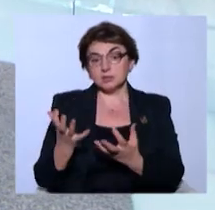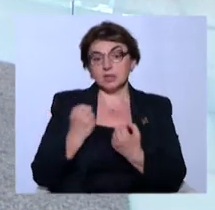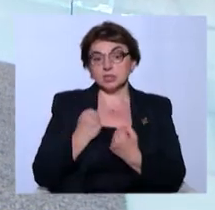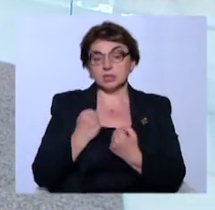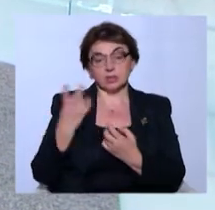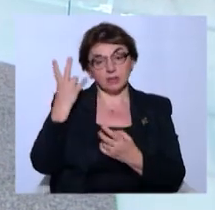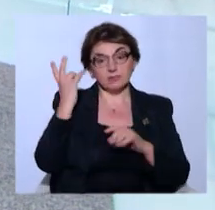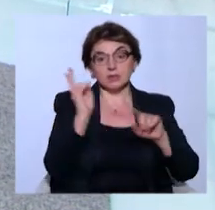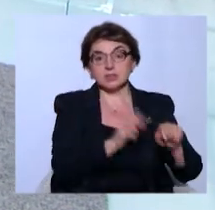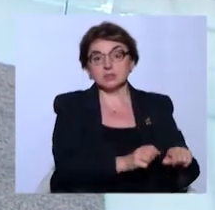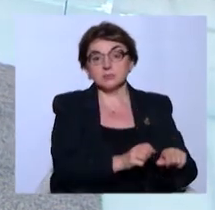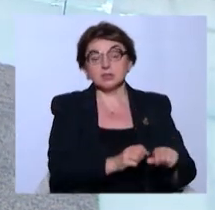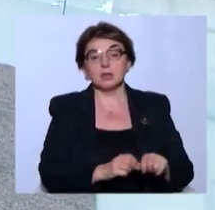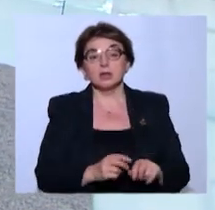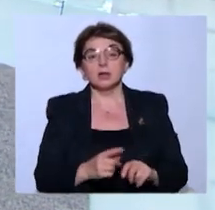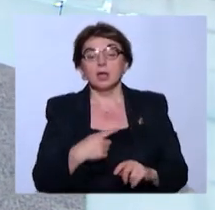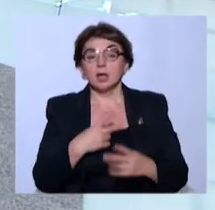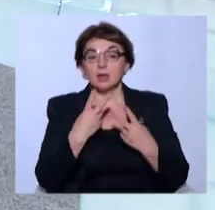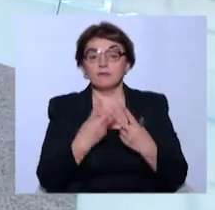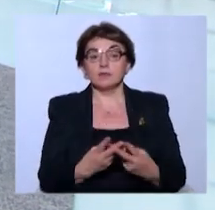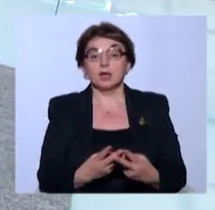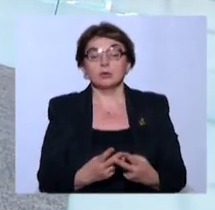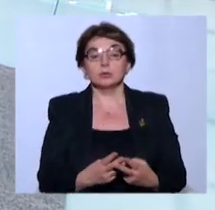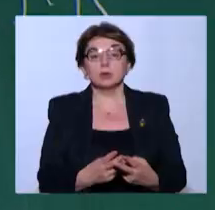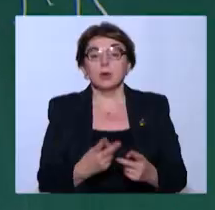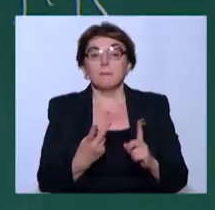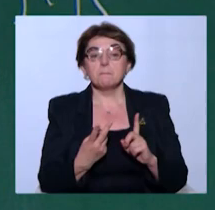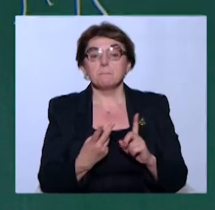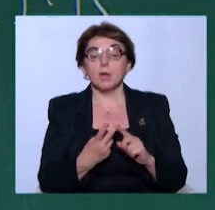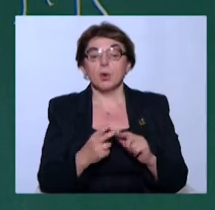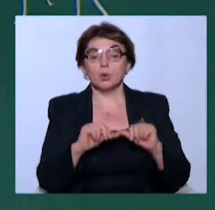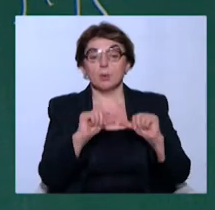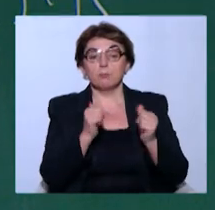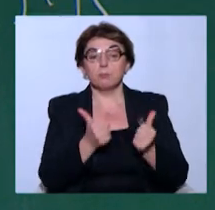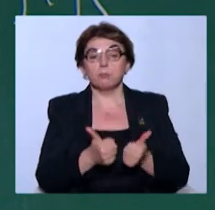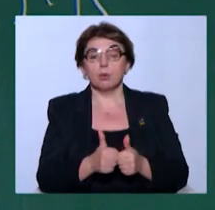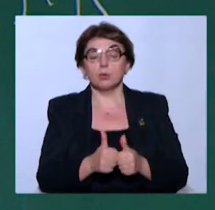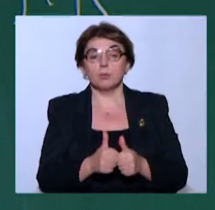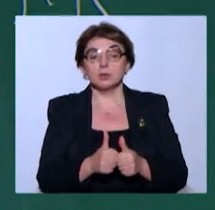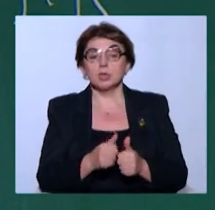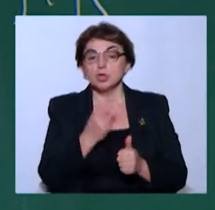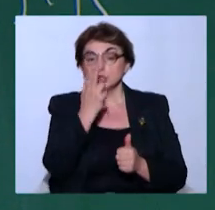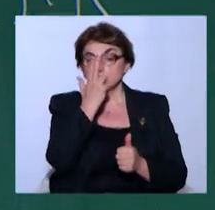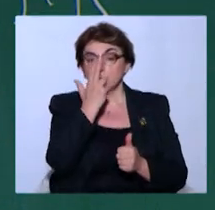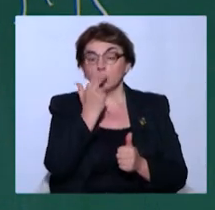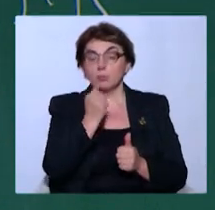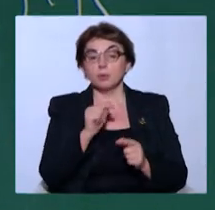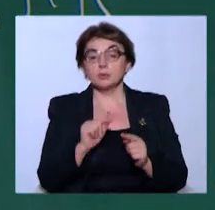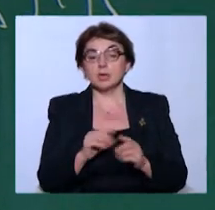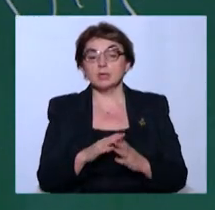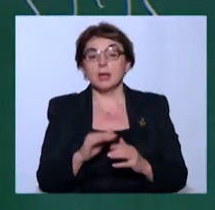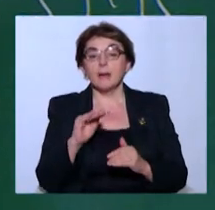არსებული ფიზიოლოგიური პროცესები. ფიზიოლოგიური შეგუებულობა ძალიან მნიშვნელოვანია